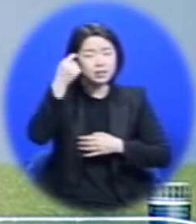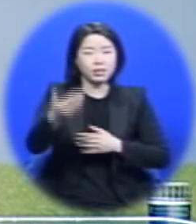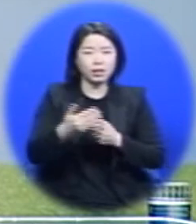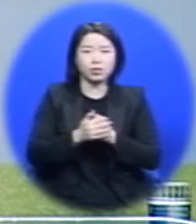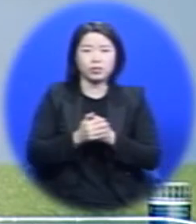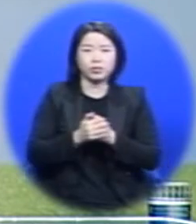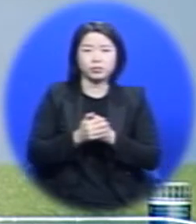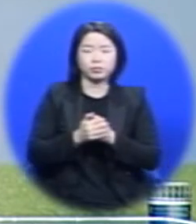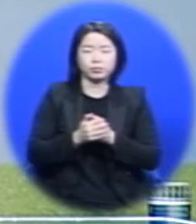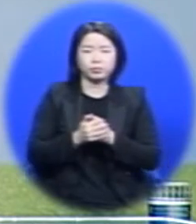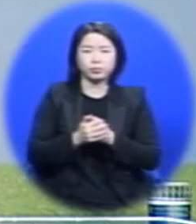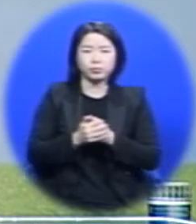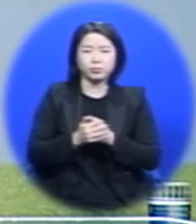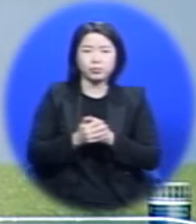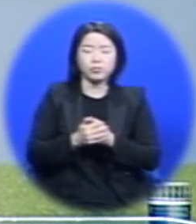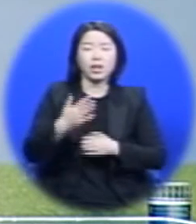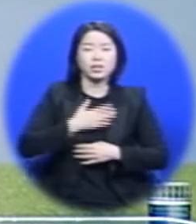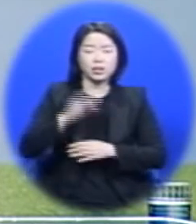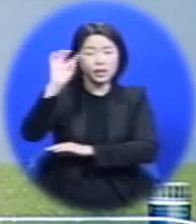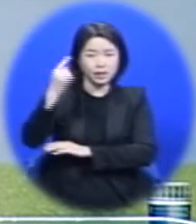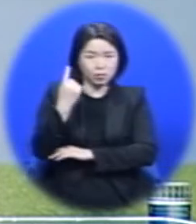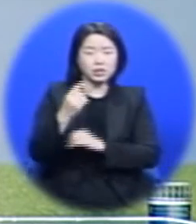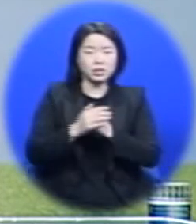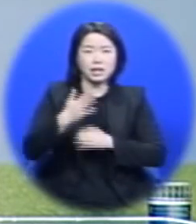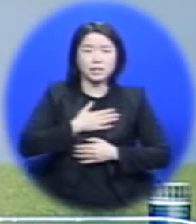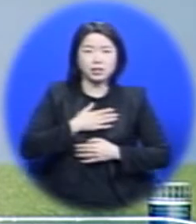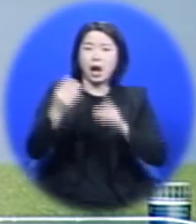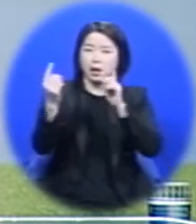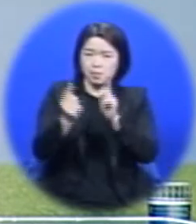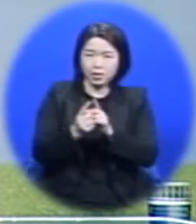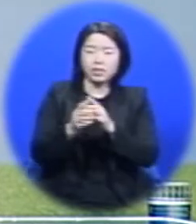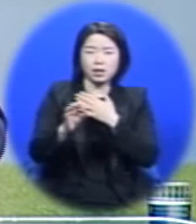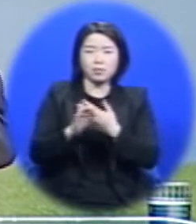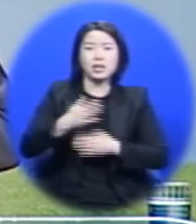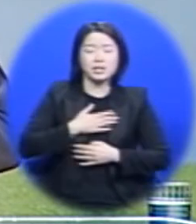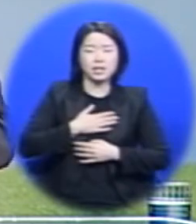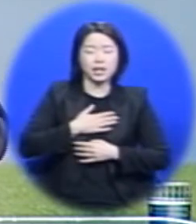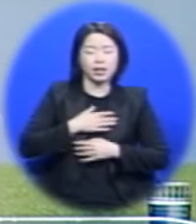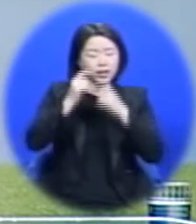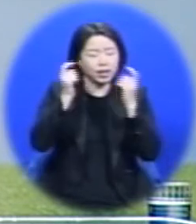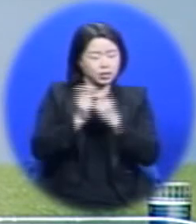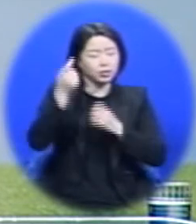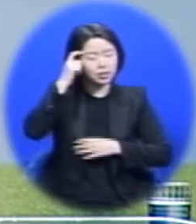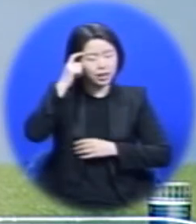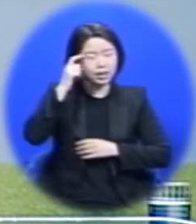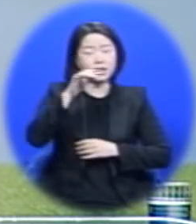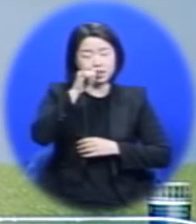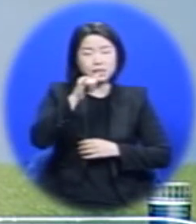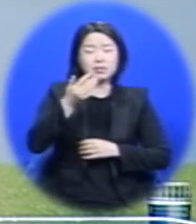저는 다윗이 저를 만나면 저 나름대로 가지고 있는 건 그냥